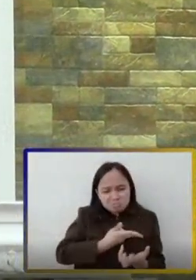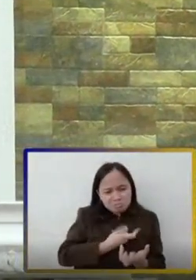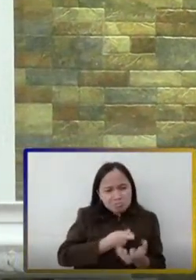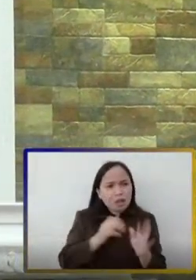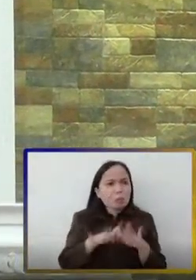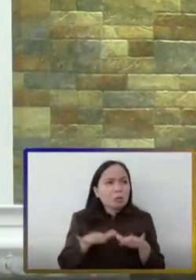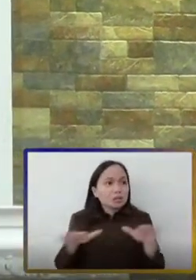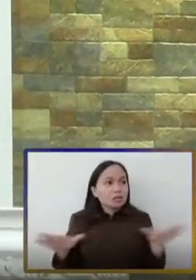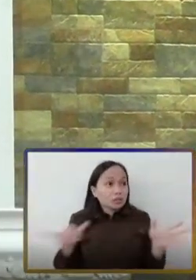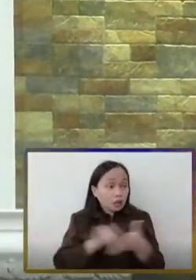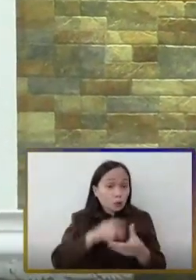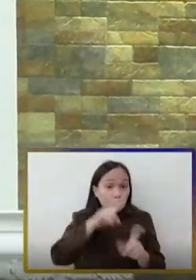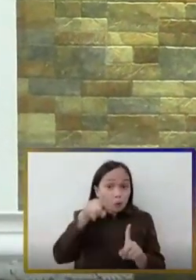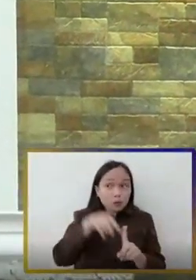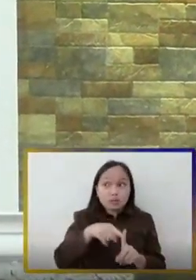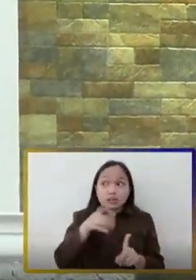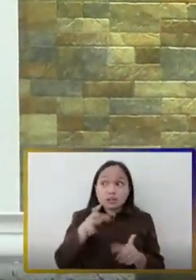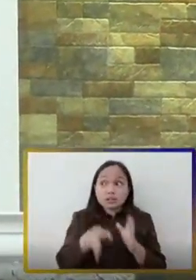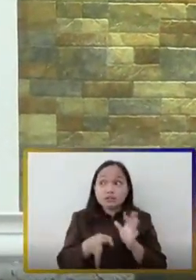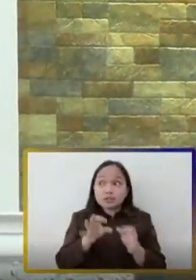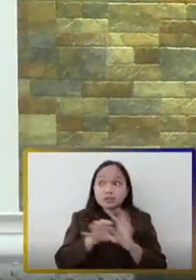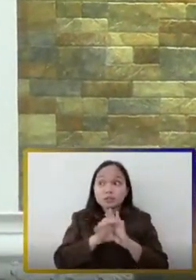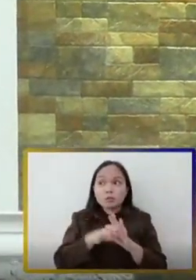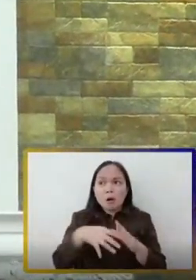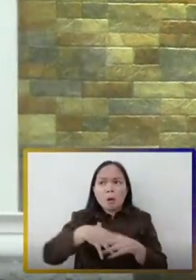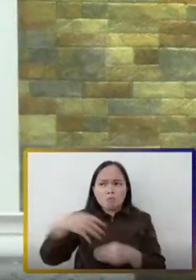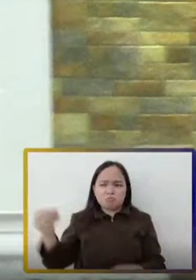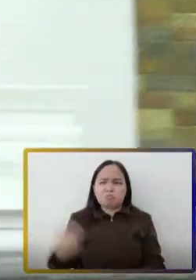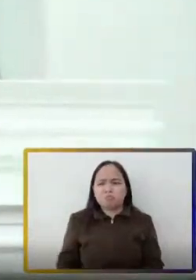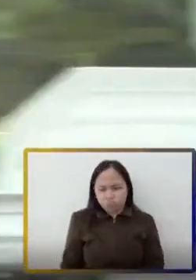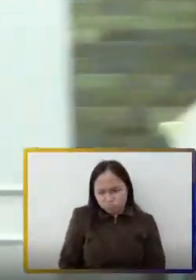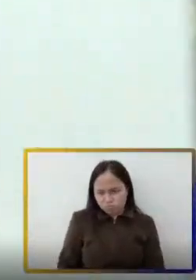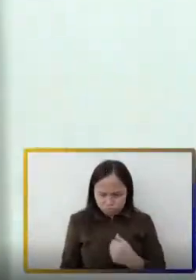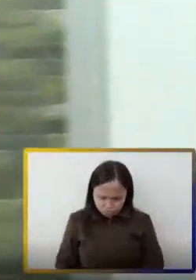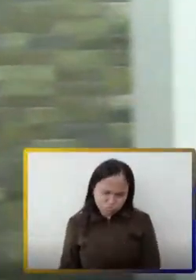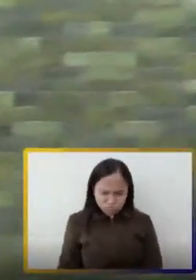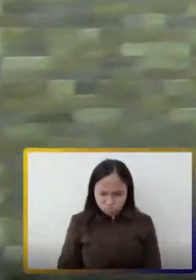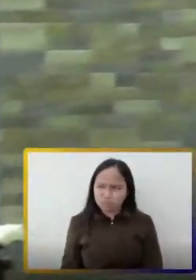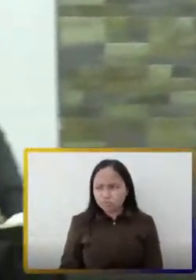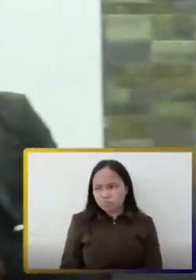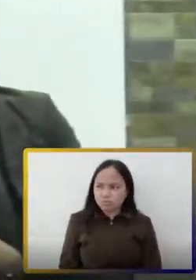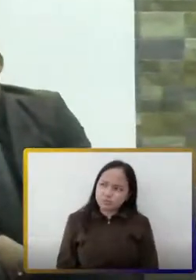na pagka sila lalabas na.